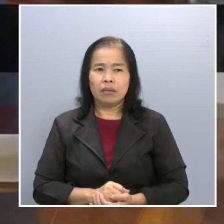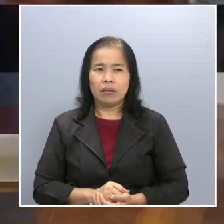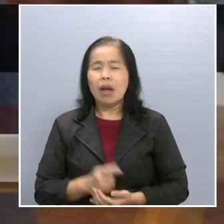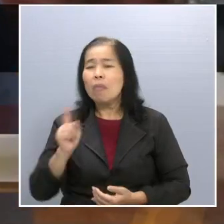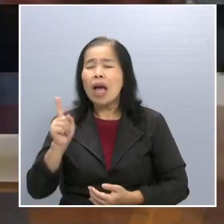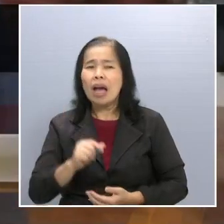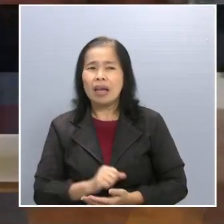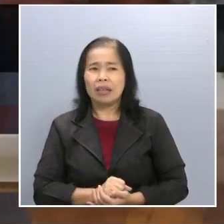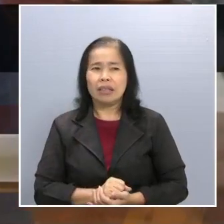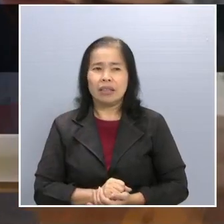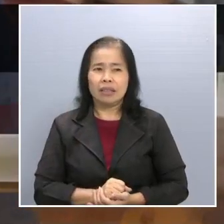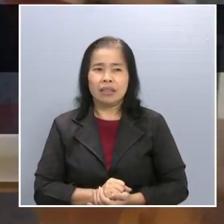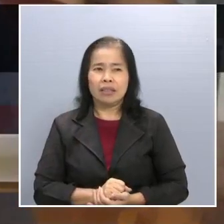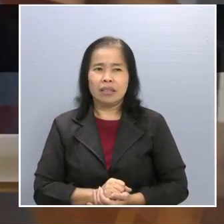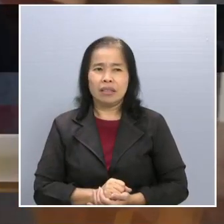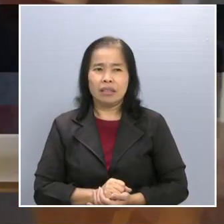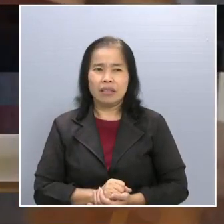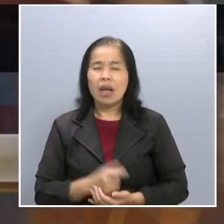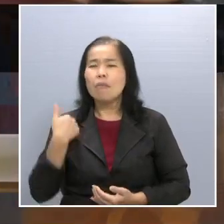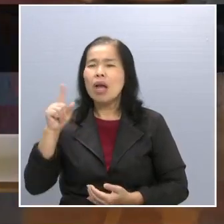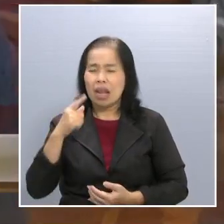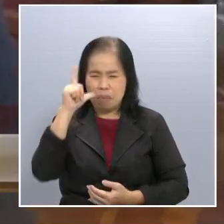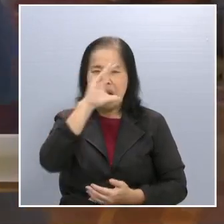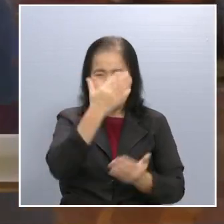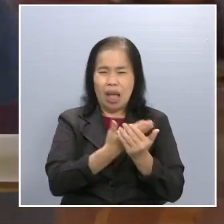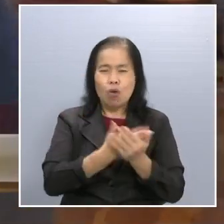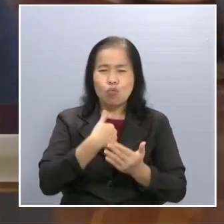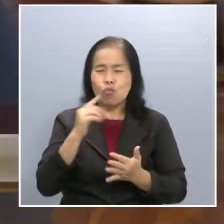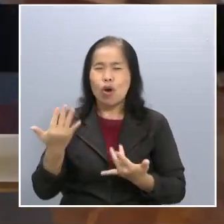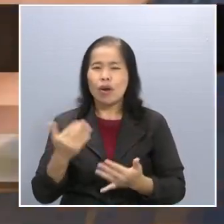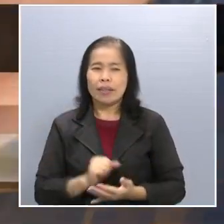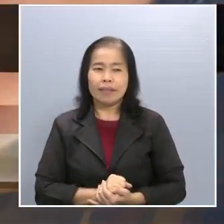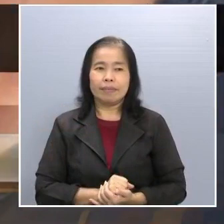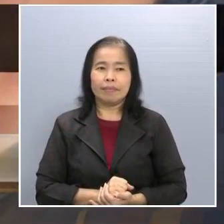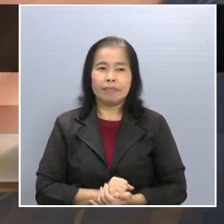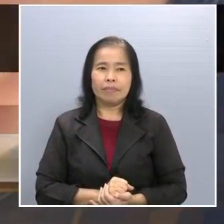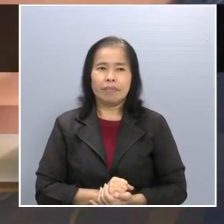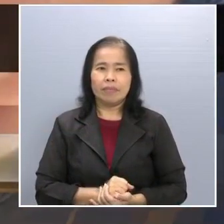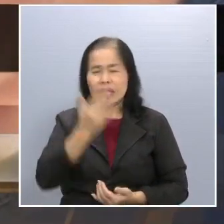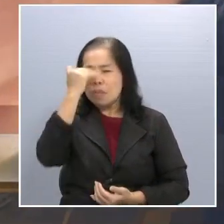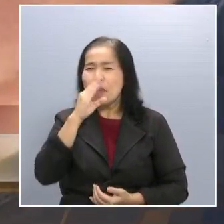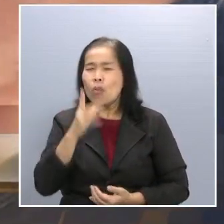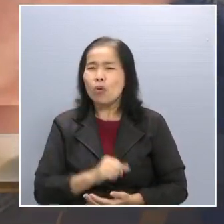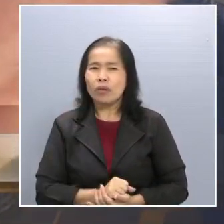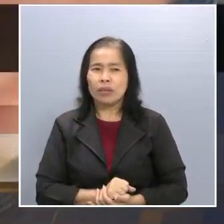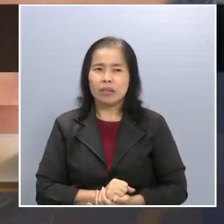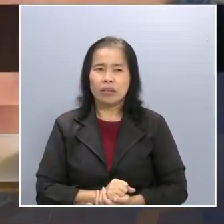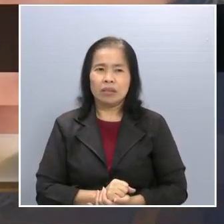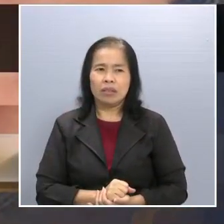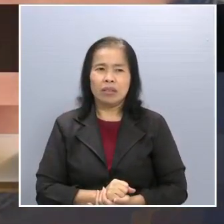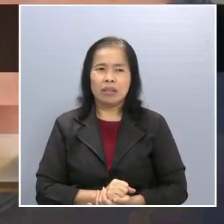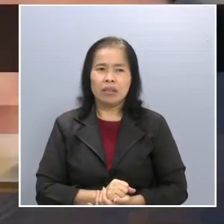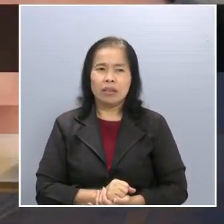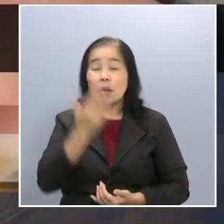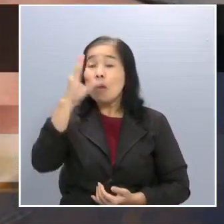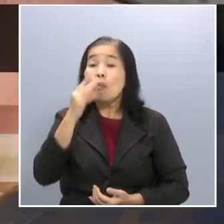บา เป็นยังไงแม่หาเงินอยู่คือเบาฮะพญามกูบ